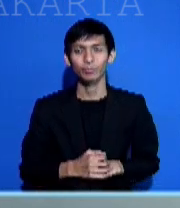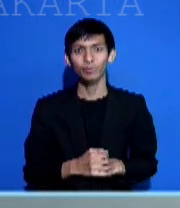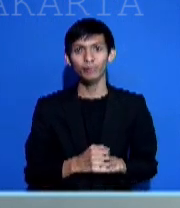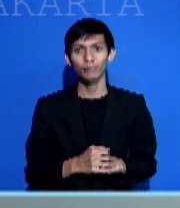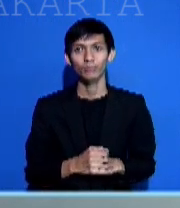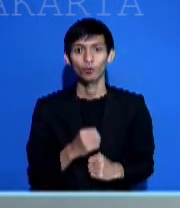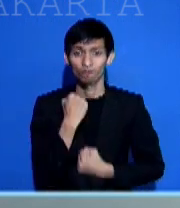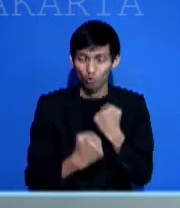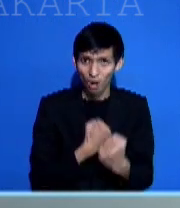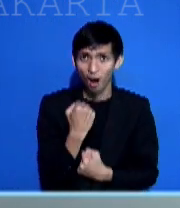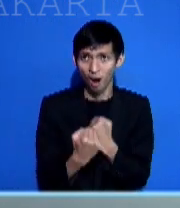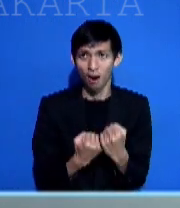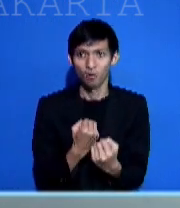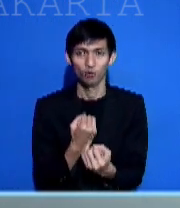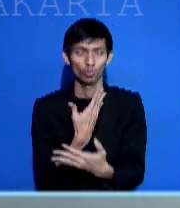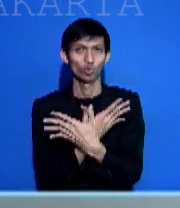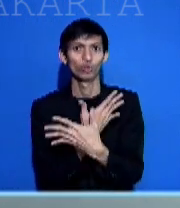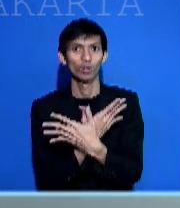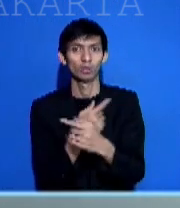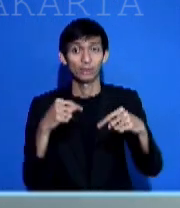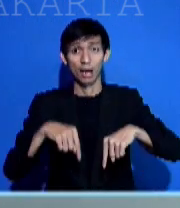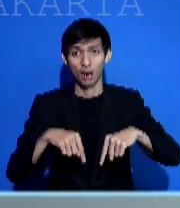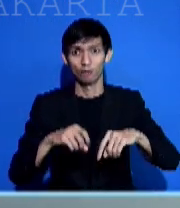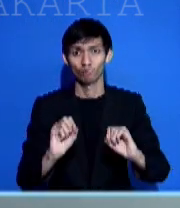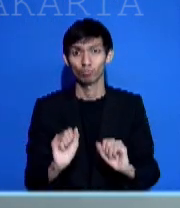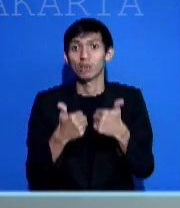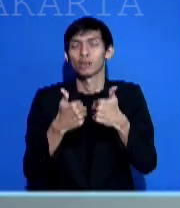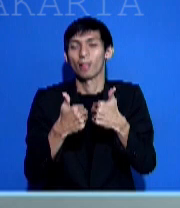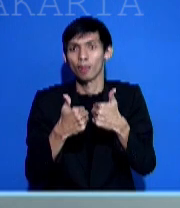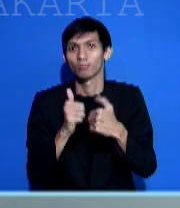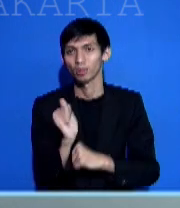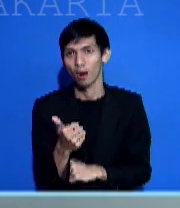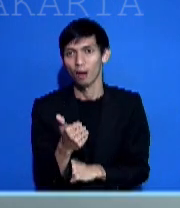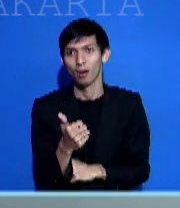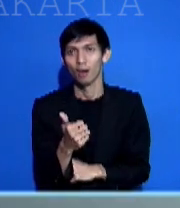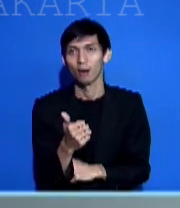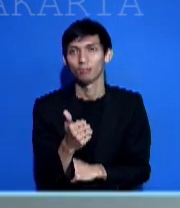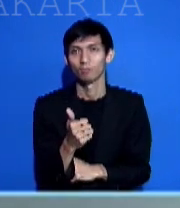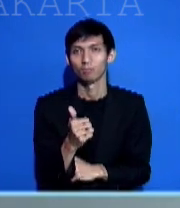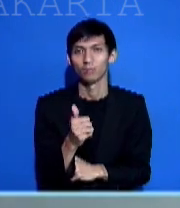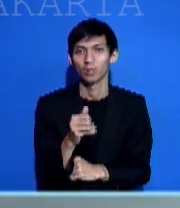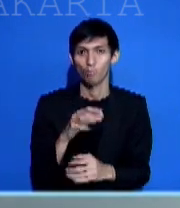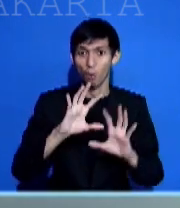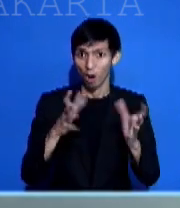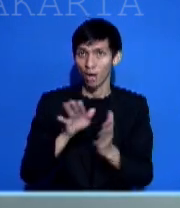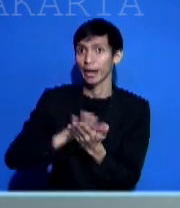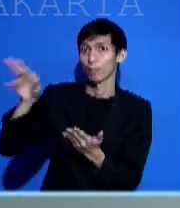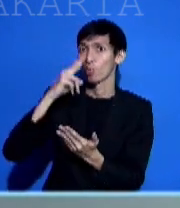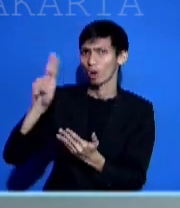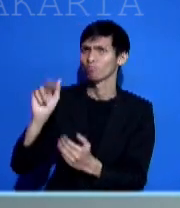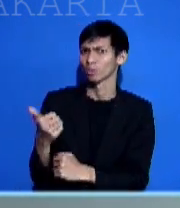di Gunung Kidul ini siap atau bisa menjadi eksportir. Sekitar 30 pelaku